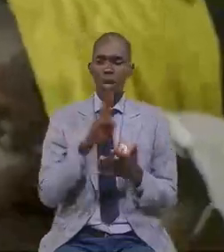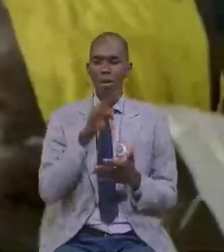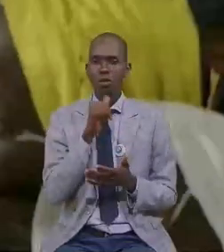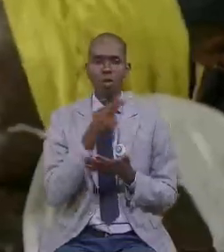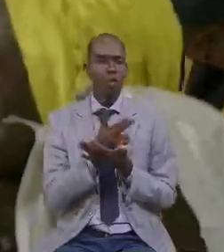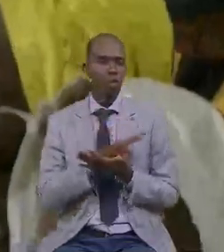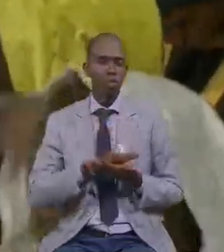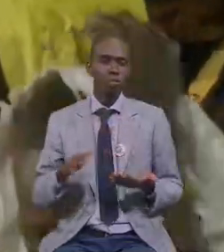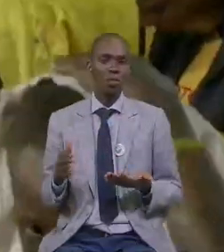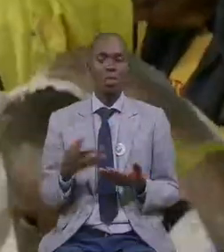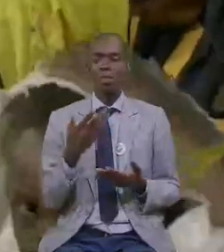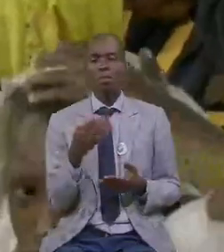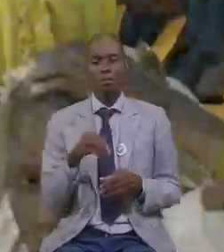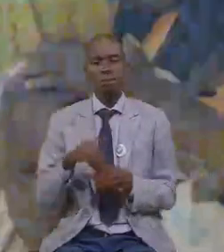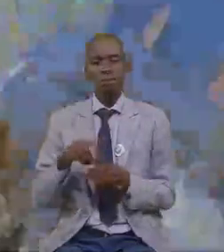Ils semaient